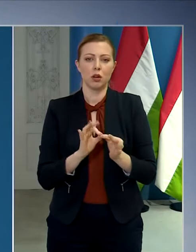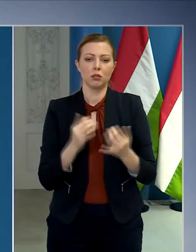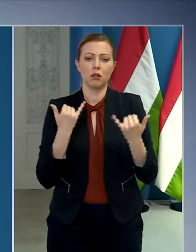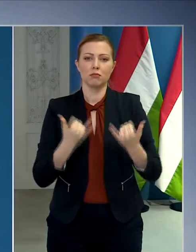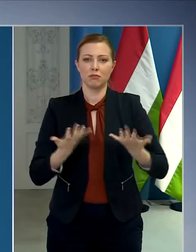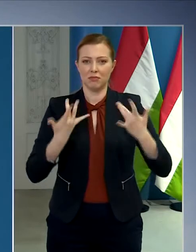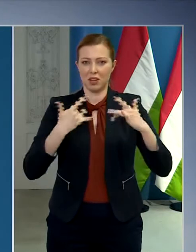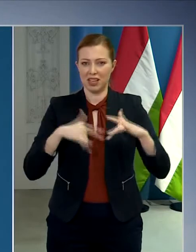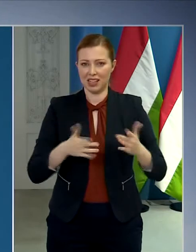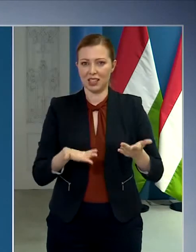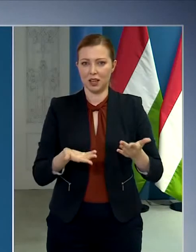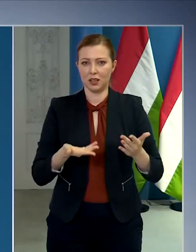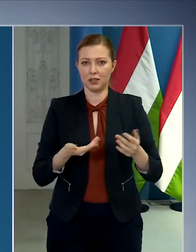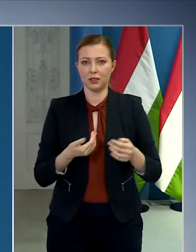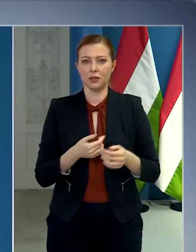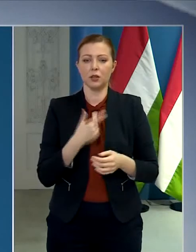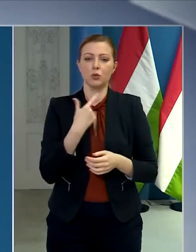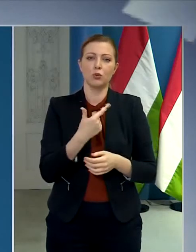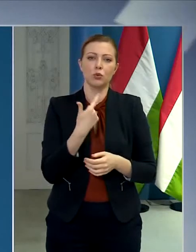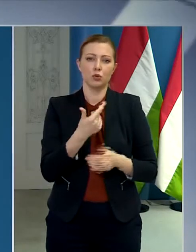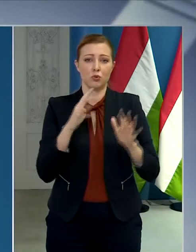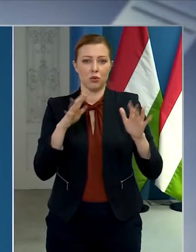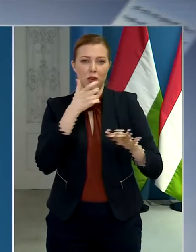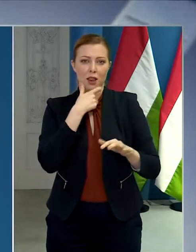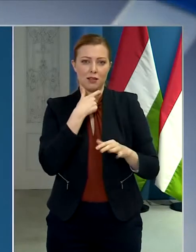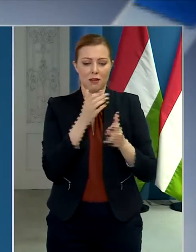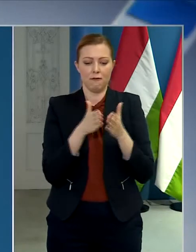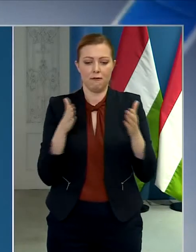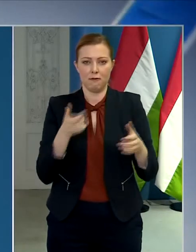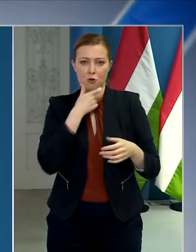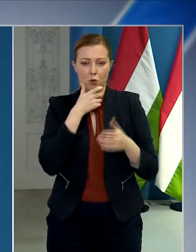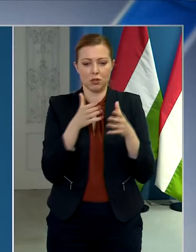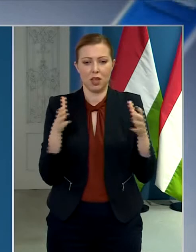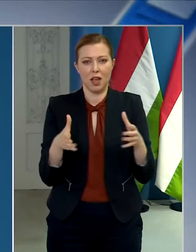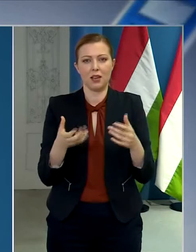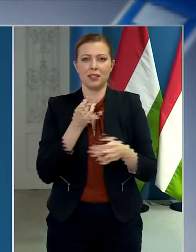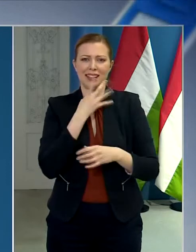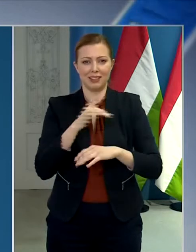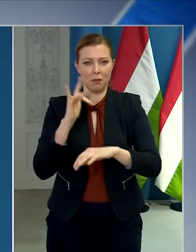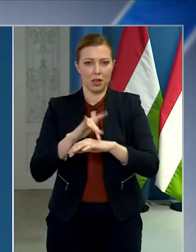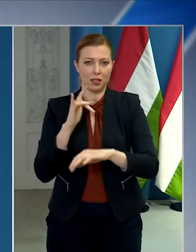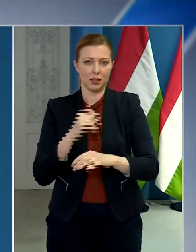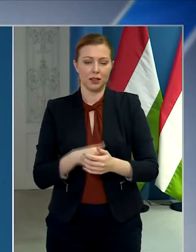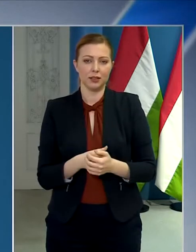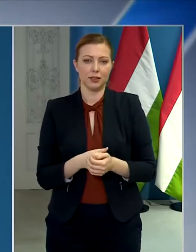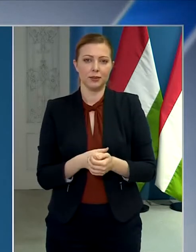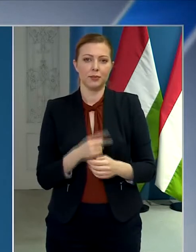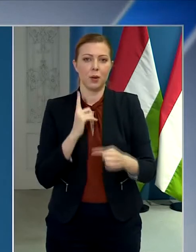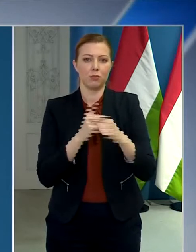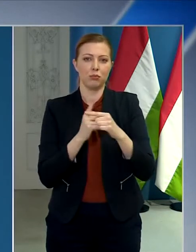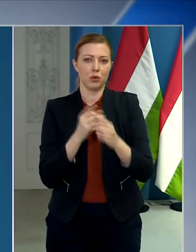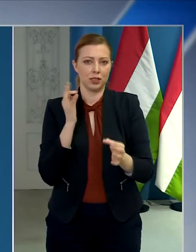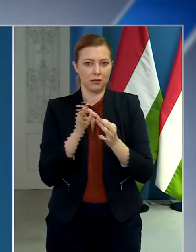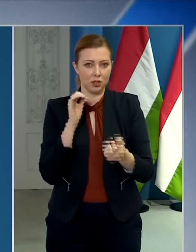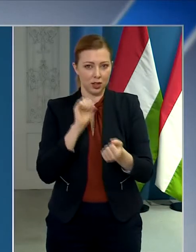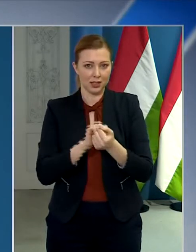mai helyzet alapján a 20-29 éves korosztály a leginkább érintett a pozitív